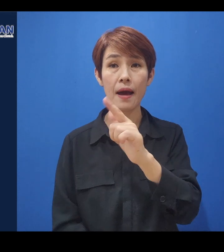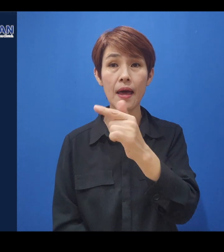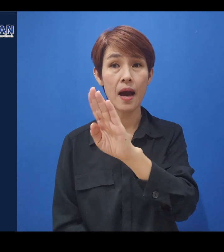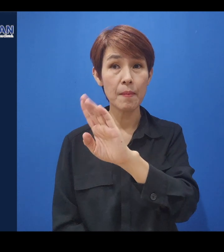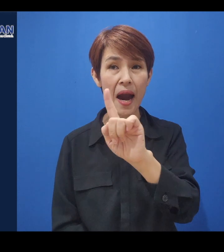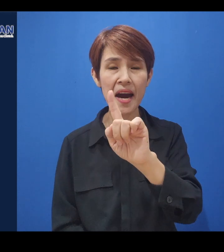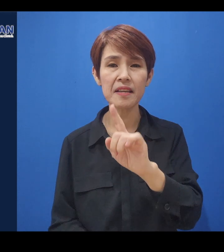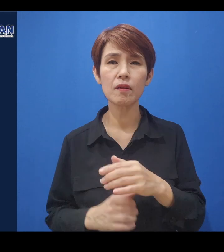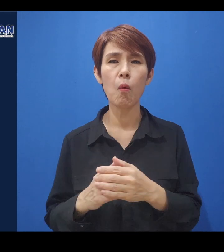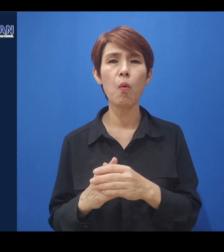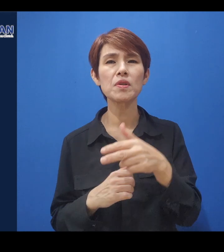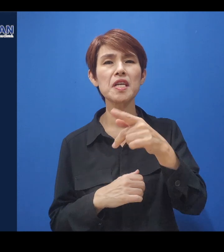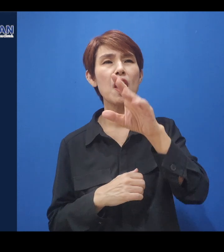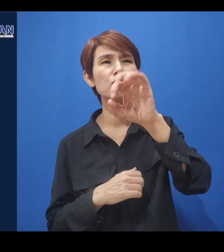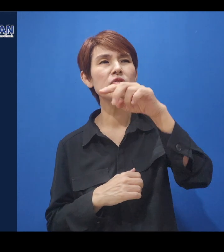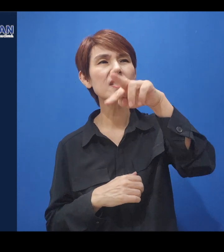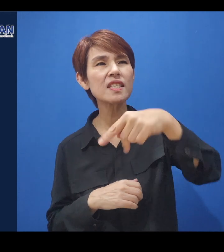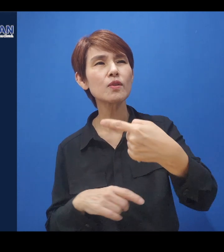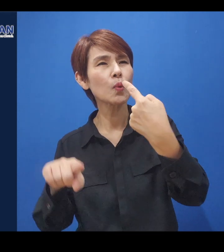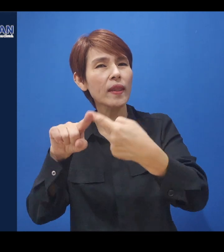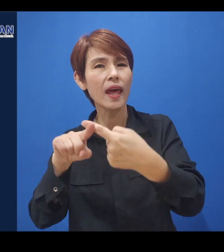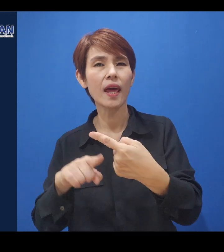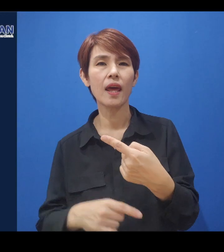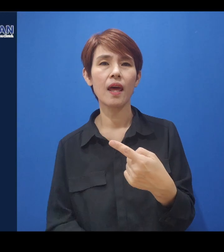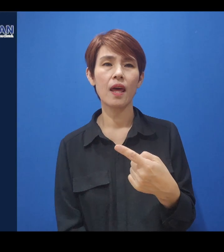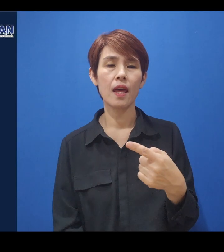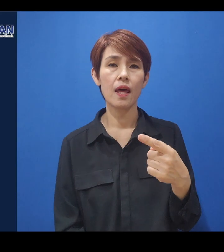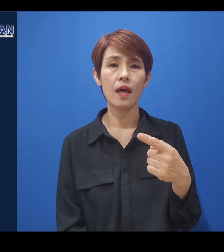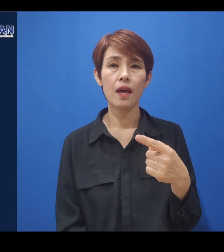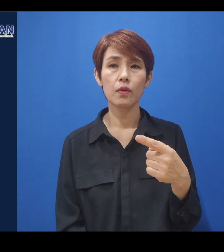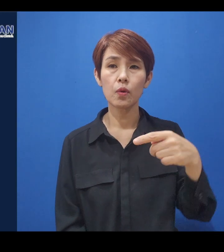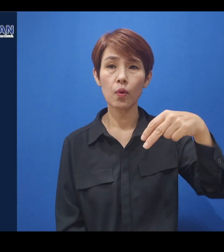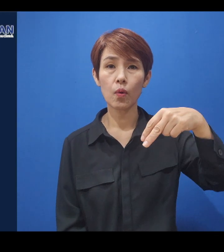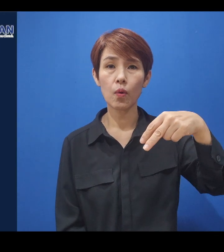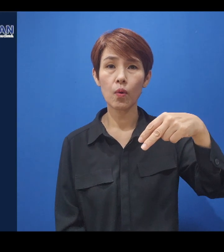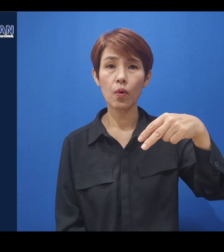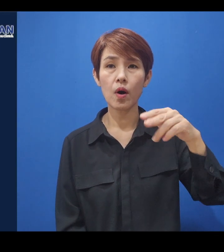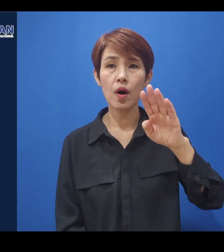하고 바울은 그 중에 말하는 자이므로 헤르메스라 하더라.